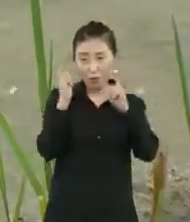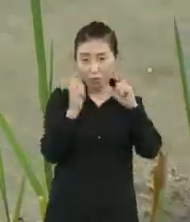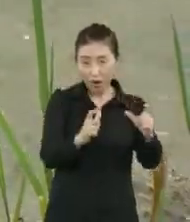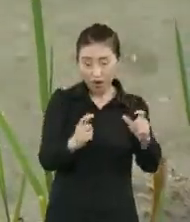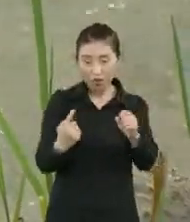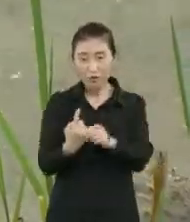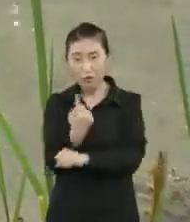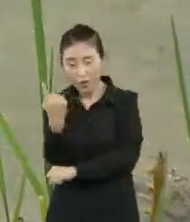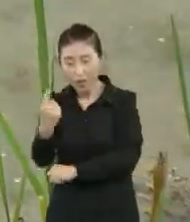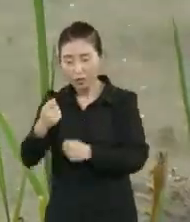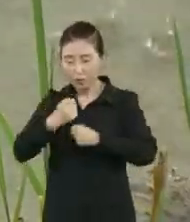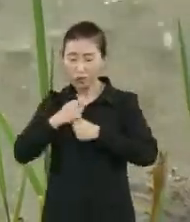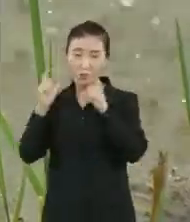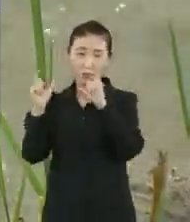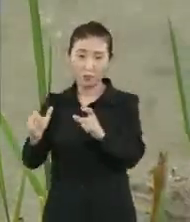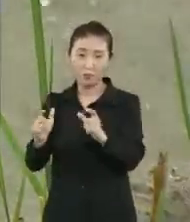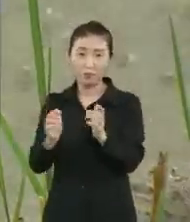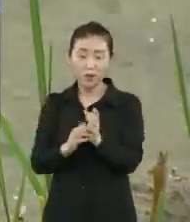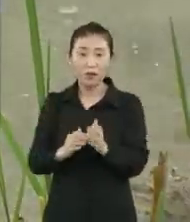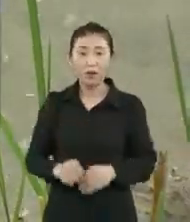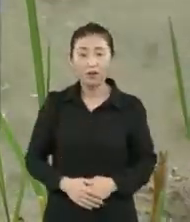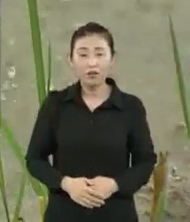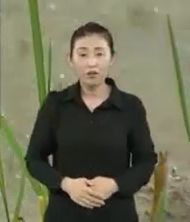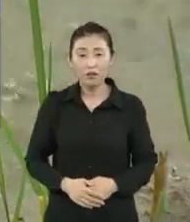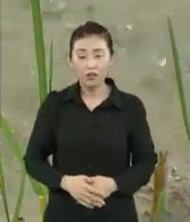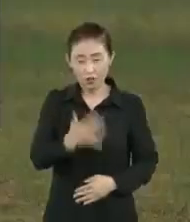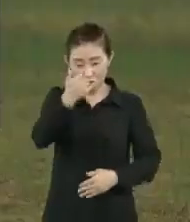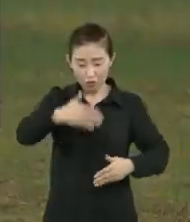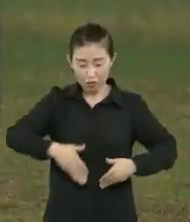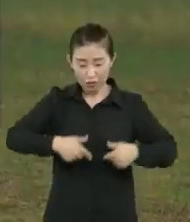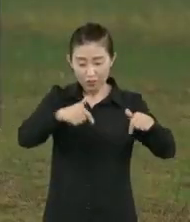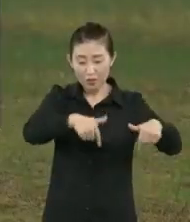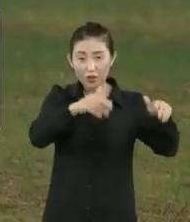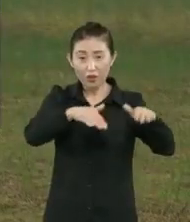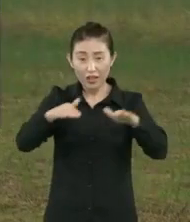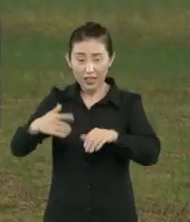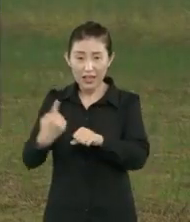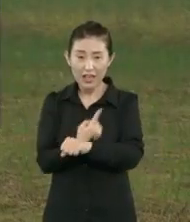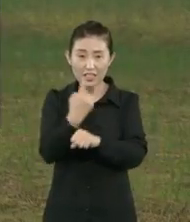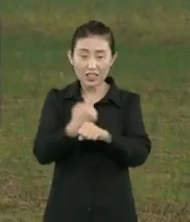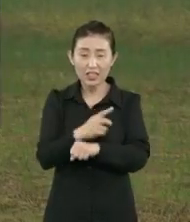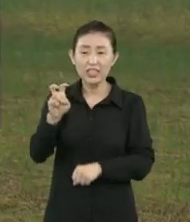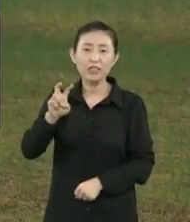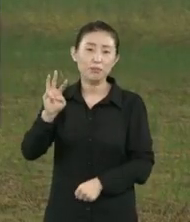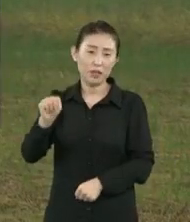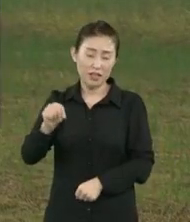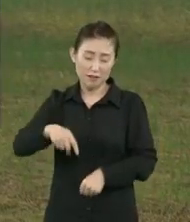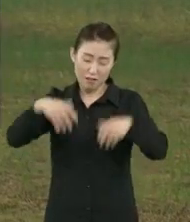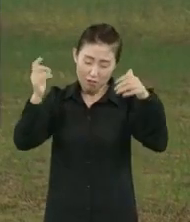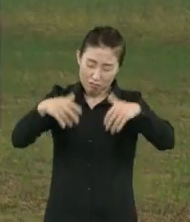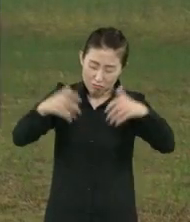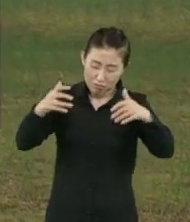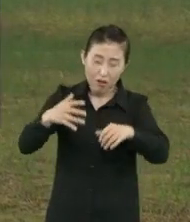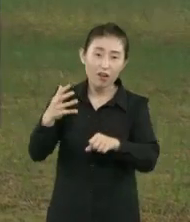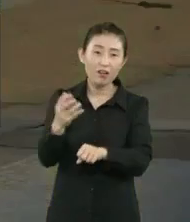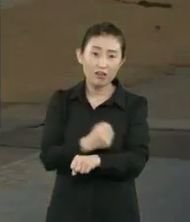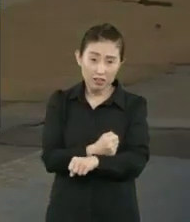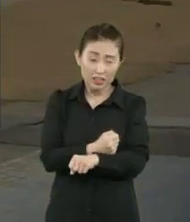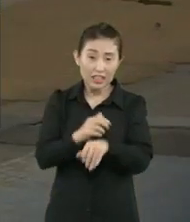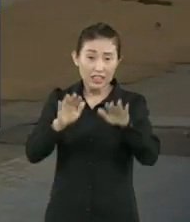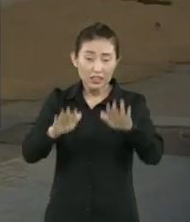11개 시군에 호우주의보가 발효 된 상태입니다 특히 충남 소외 않은 중심으로 시간당 20mm 내외의 강한 비가 내리면서